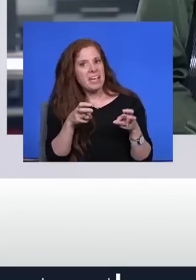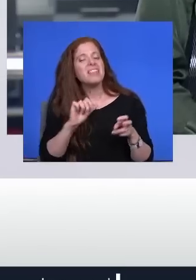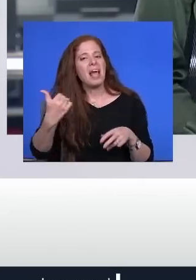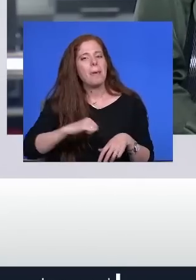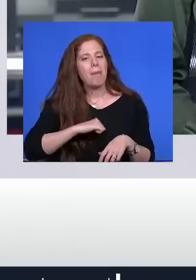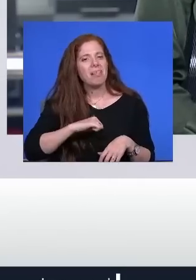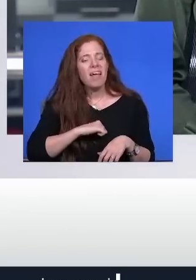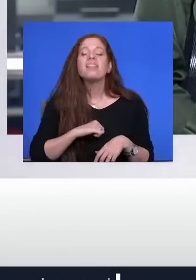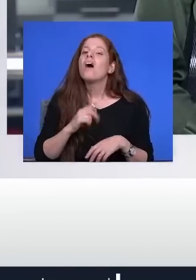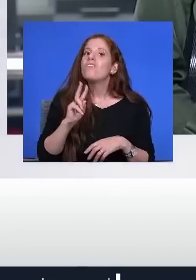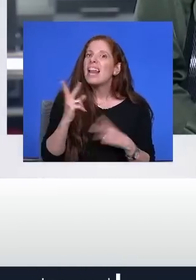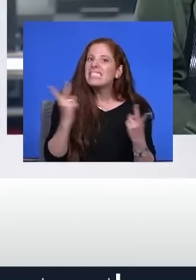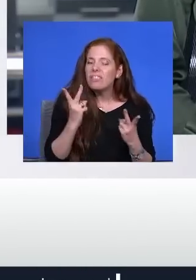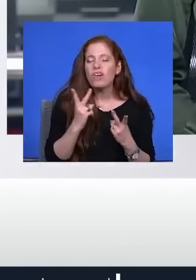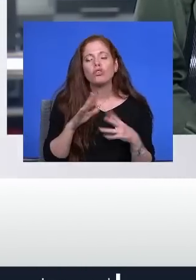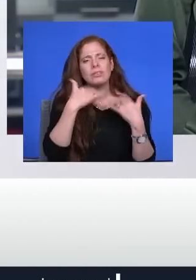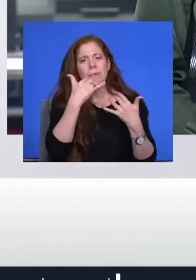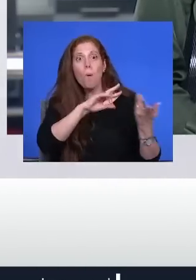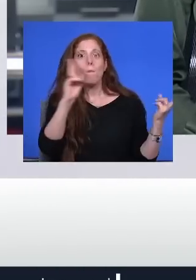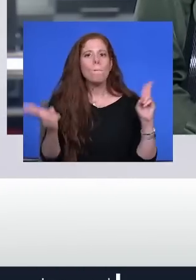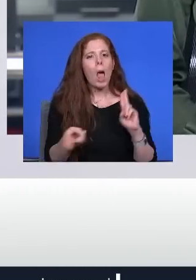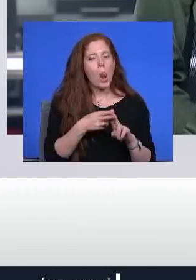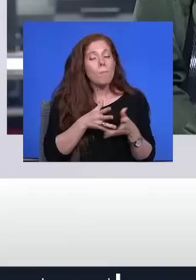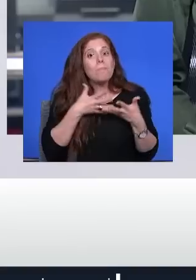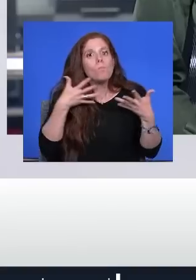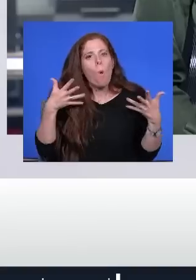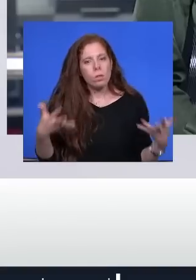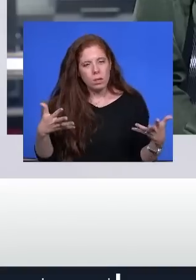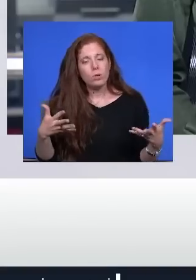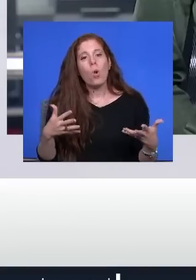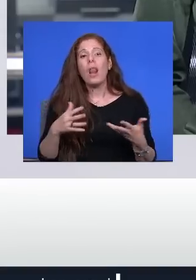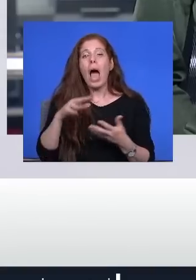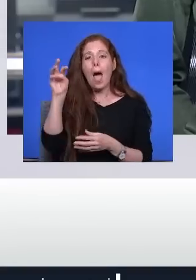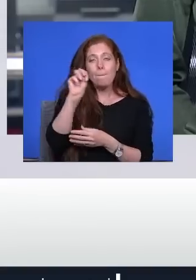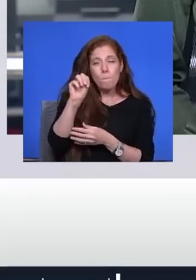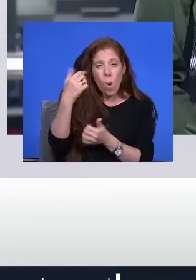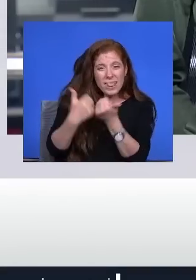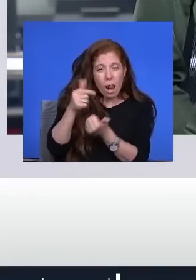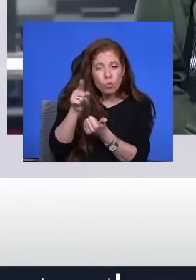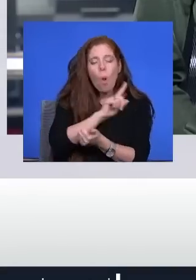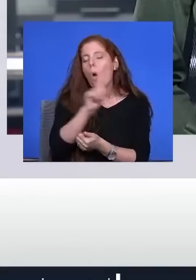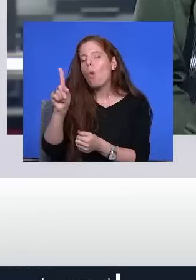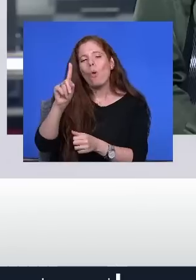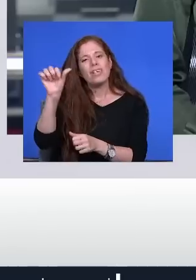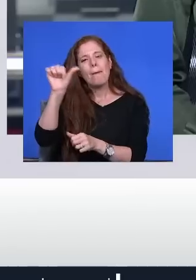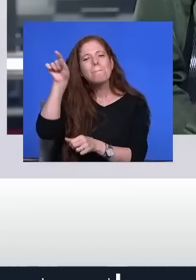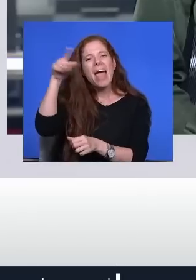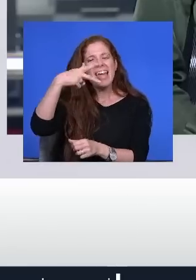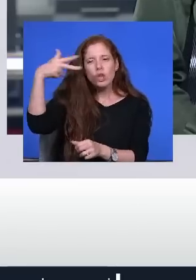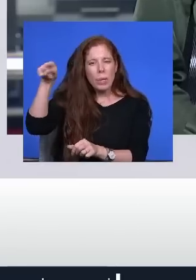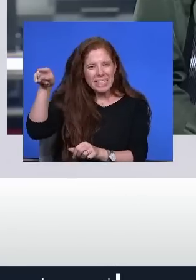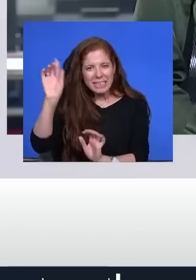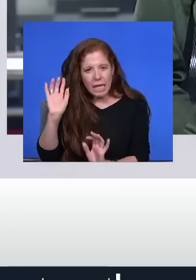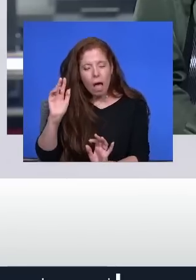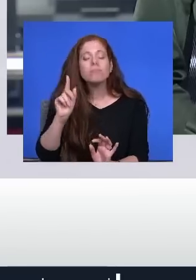ספק שמדובר בסיפור בינלאומי מאוד גדול. המונדיאליטו לא באינדונזיה, אבל ישראל כמובן תשחק